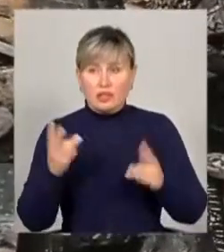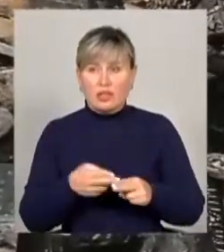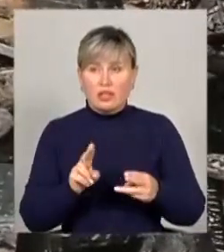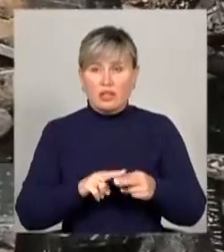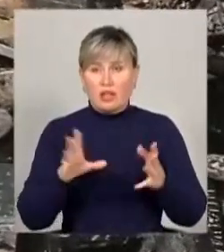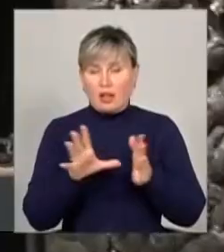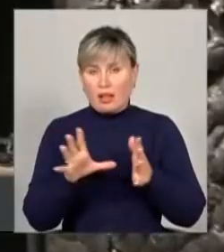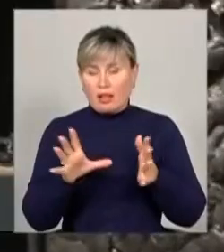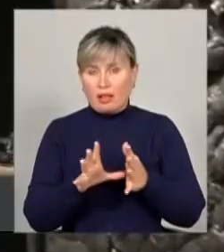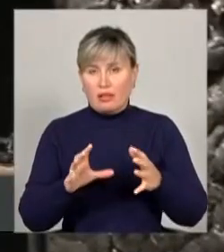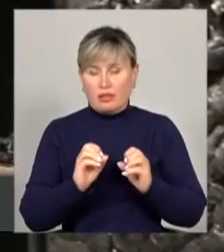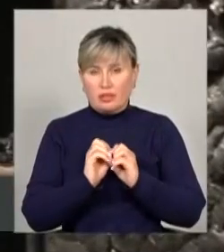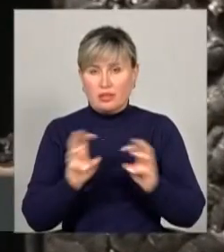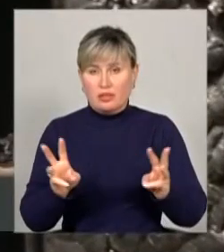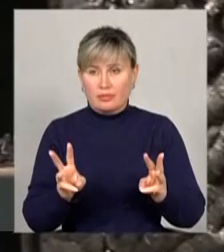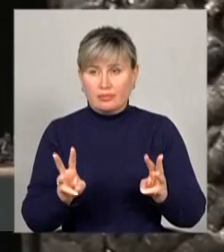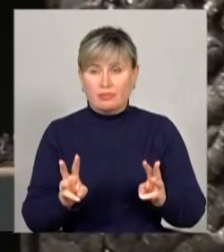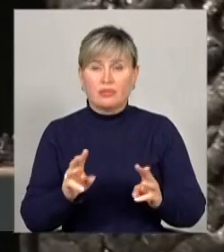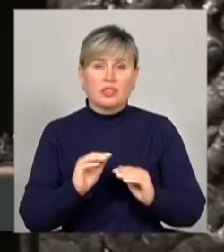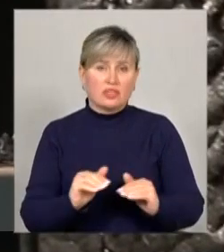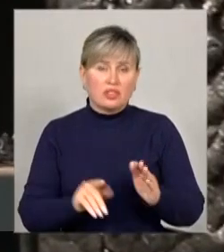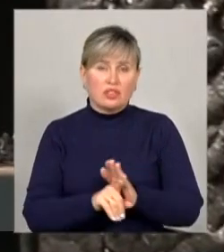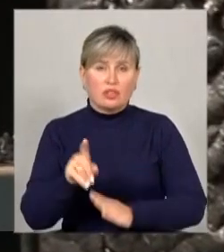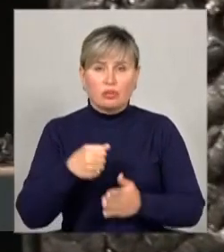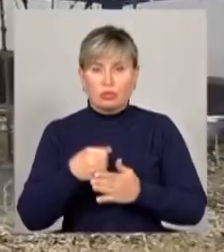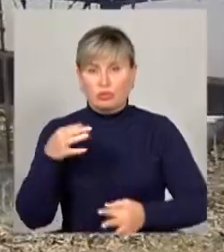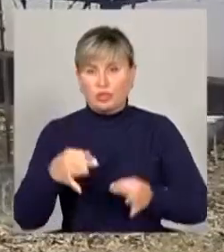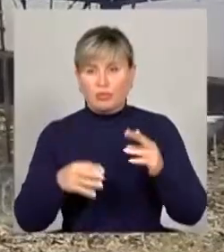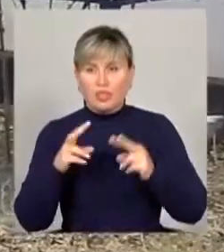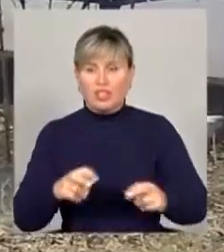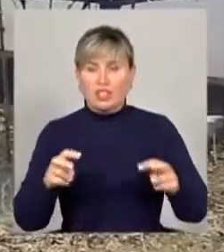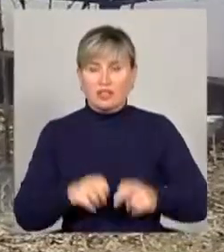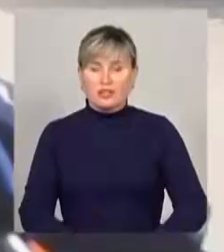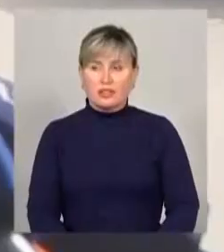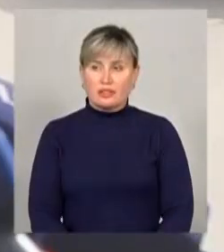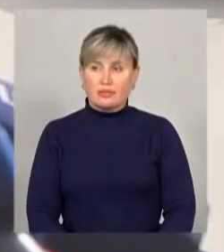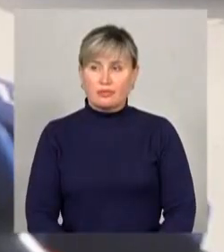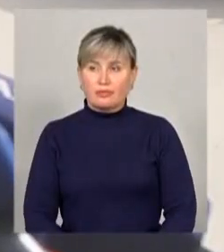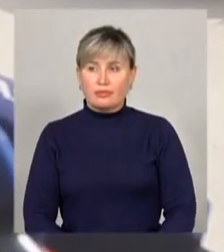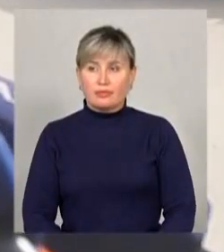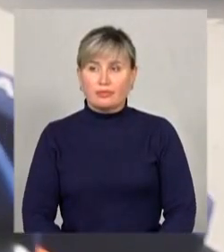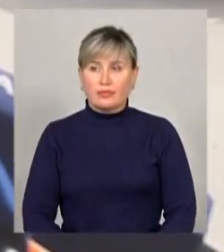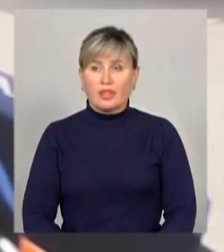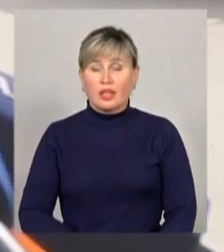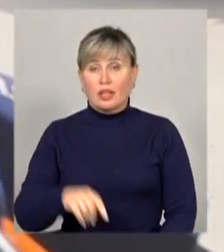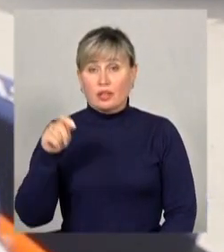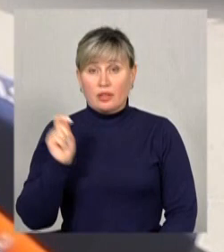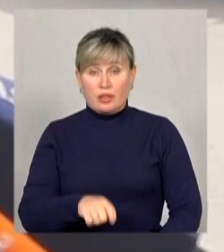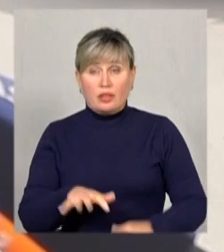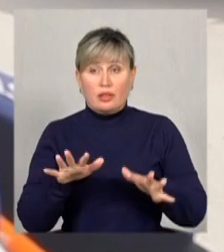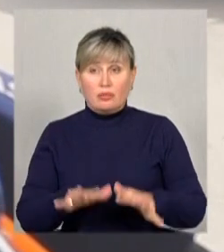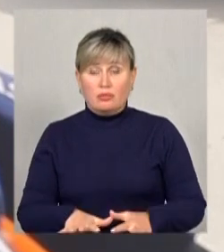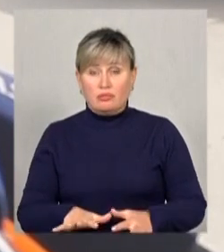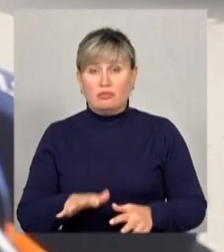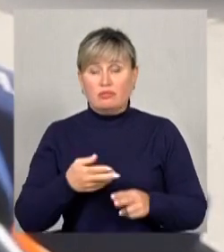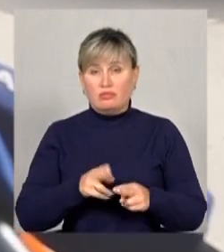замыкание электропроводки. По факту гибели детей начато досудебное расследование. По прибытию на место вызова было установлено